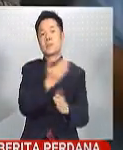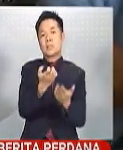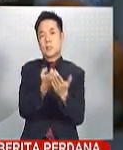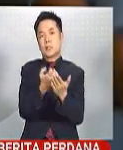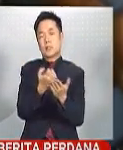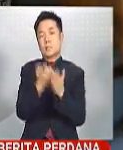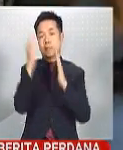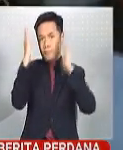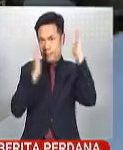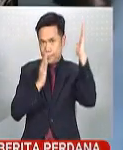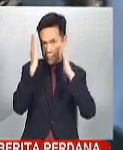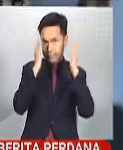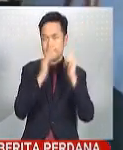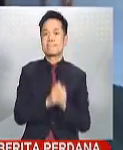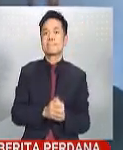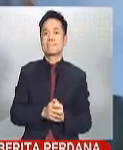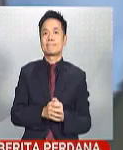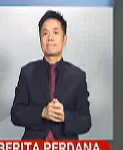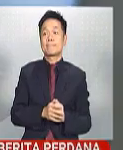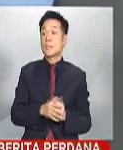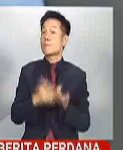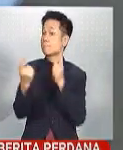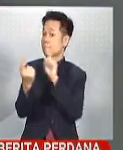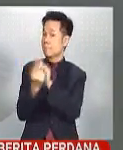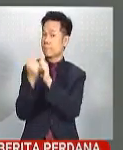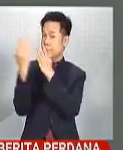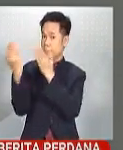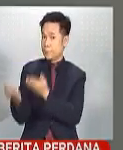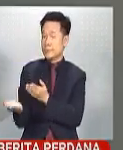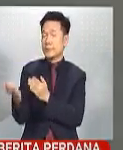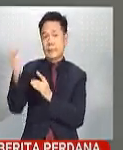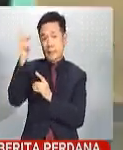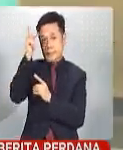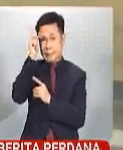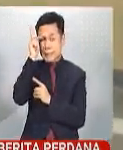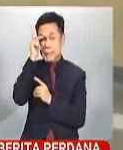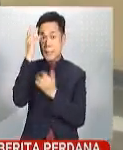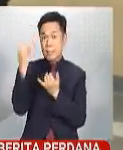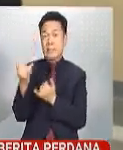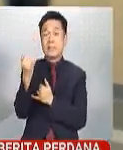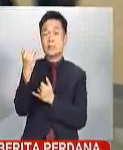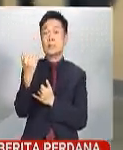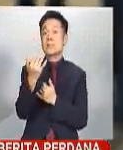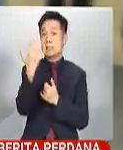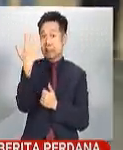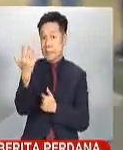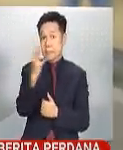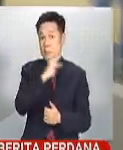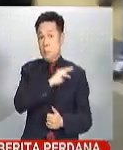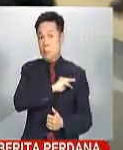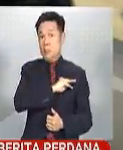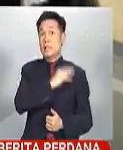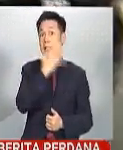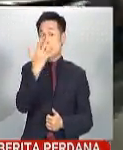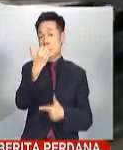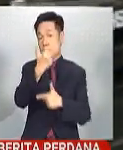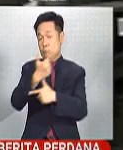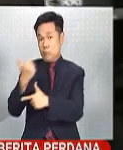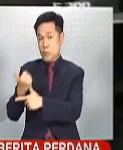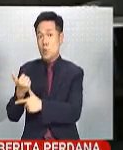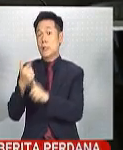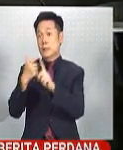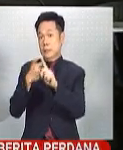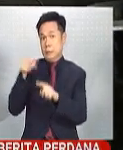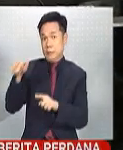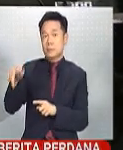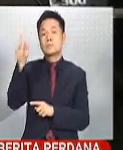Ketika ditemui di Kota Baru, beliau turut gembira dengan pelantikan 5 menteri termasuk seorang menteri kanan serta 5 timbalan menteri dari